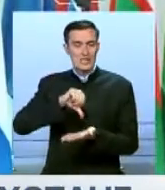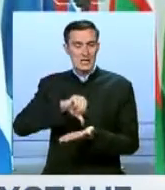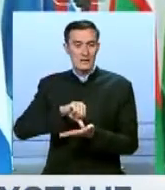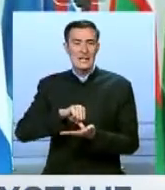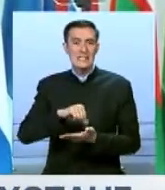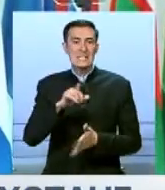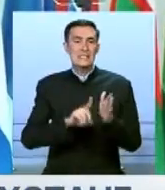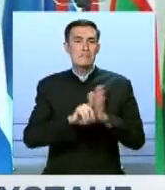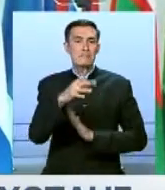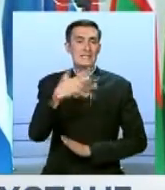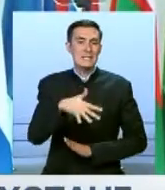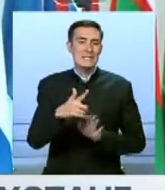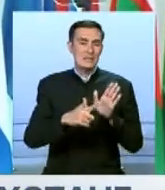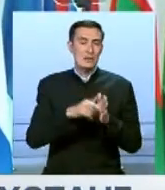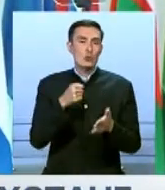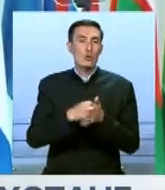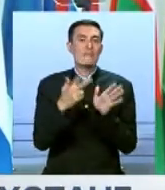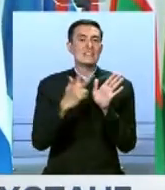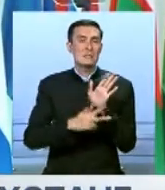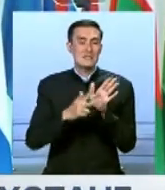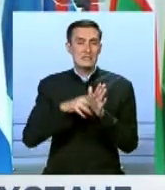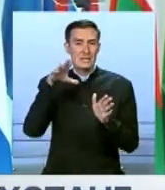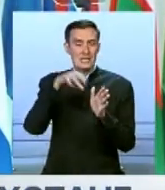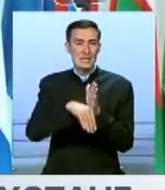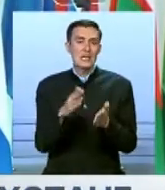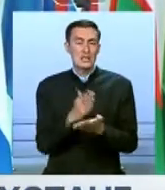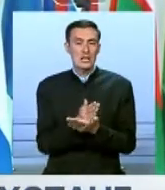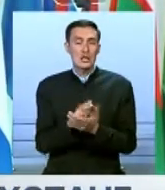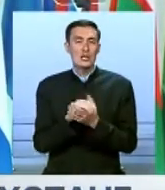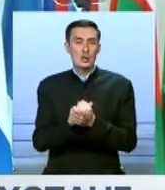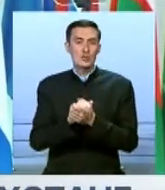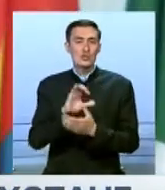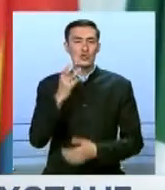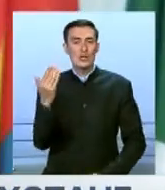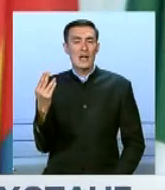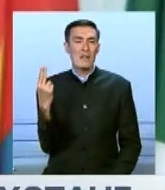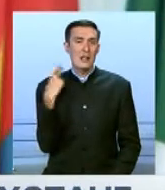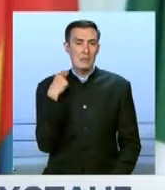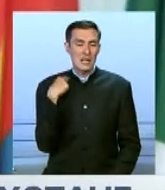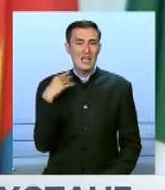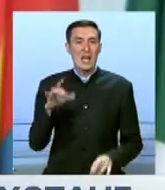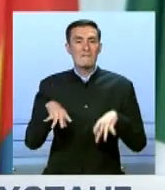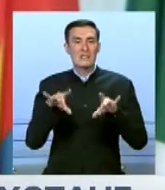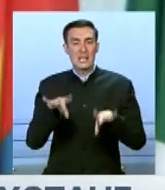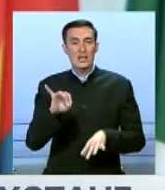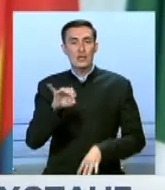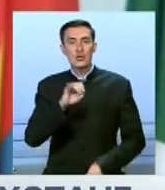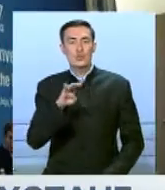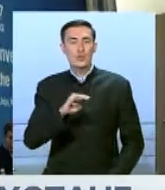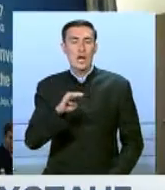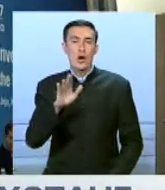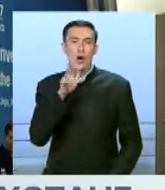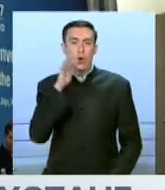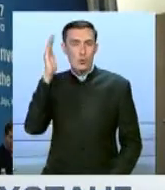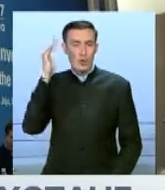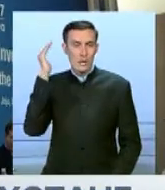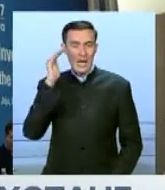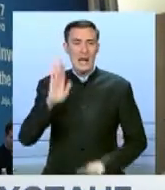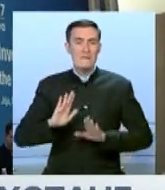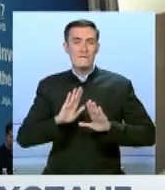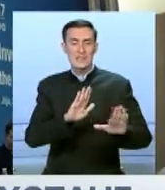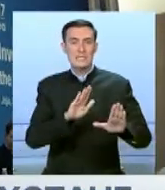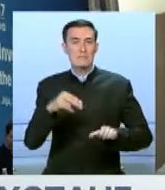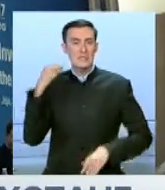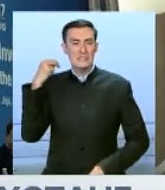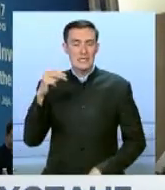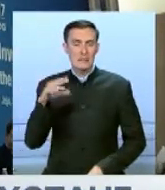с 57 до 80. Среди них ближайшие союзники США, Великобритания, Австралия и Южная Корея. А вице-президентом